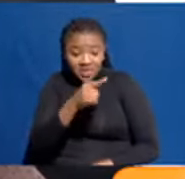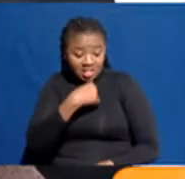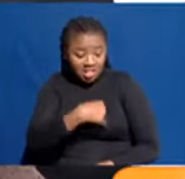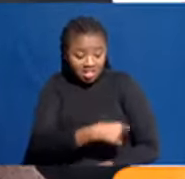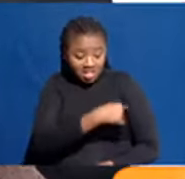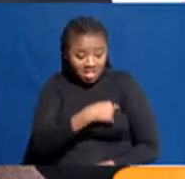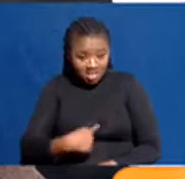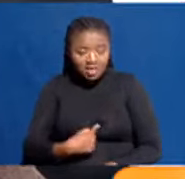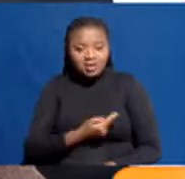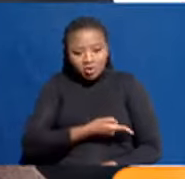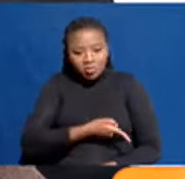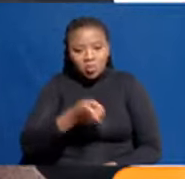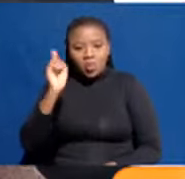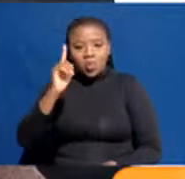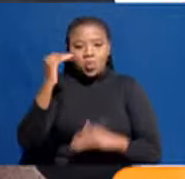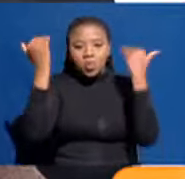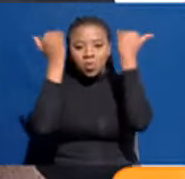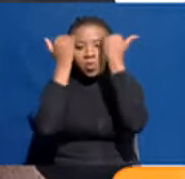wapelekwe kotini